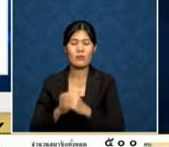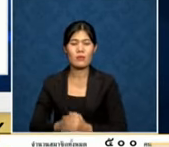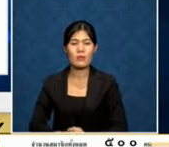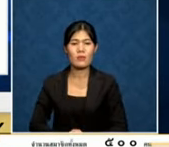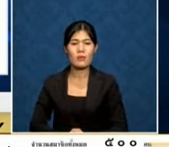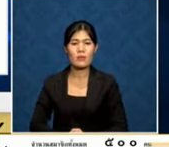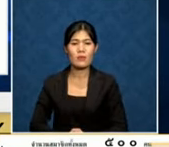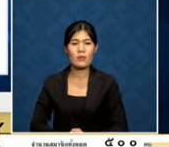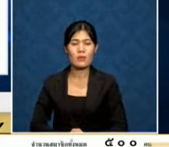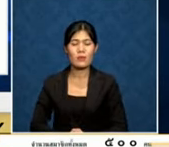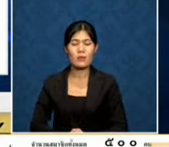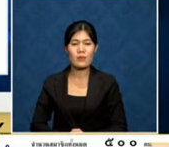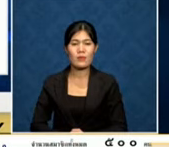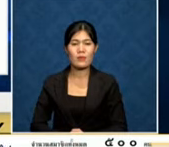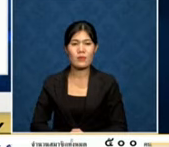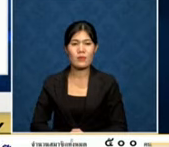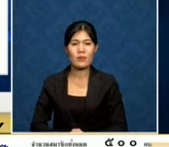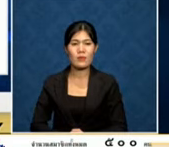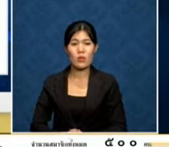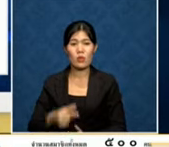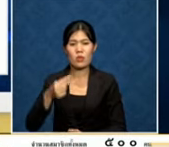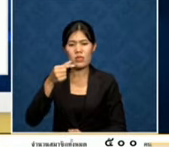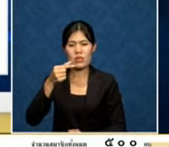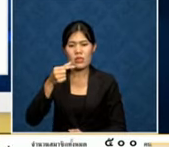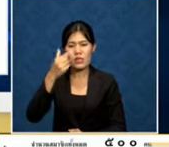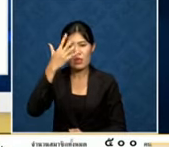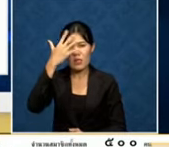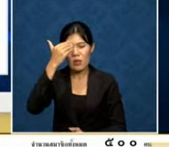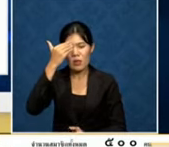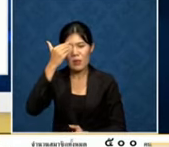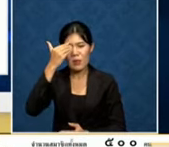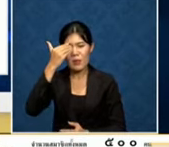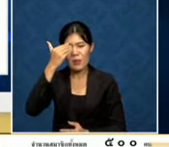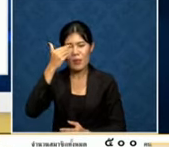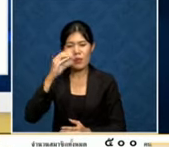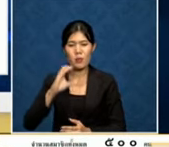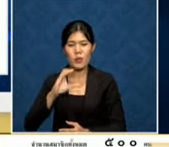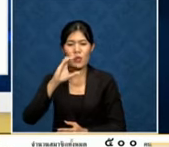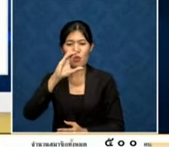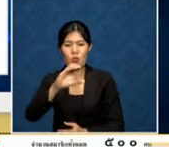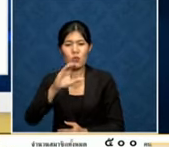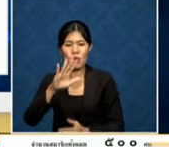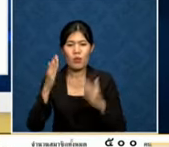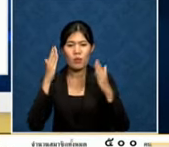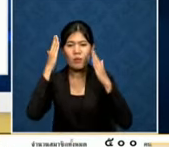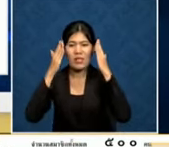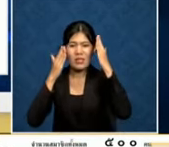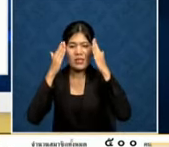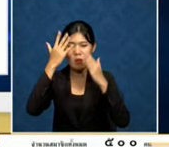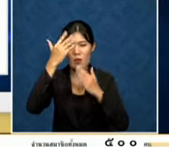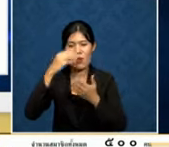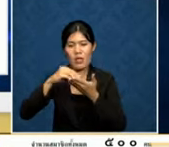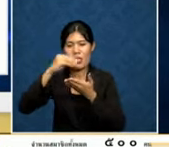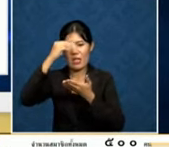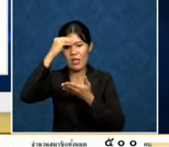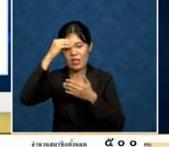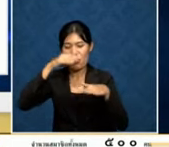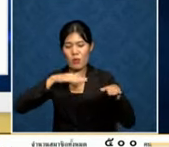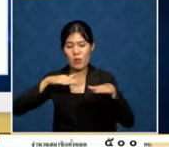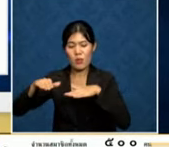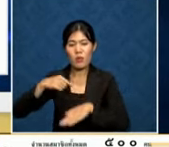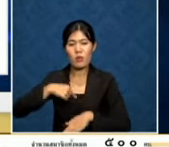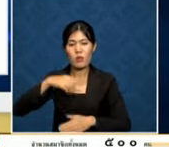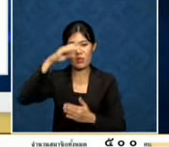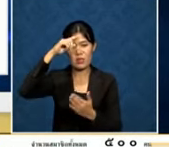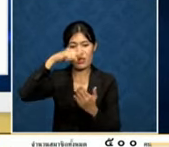ของเ่อ Googleเนี่ยไปลงมาประเทศมาเลเซียก็เนื่องจากว่าพื้นฐานของการศึกษาความพร้อมในส่วนของภาพรวมของประเทศ